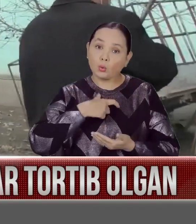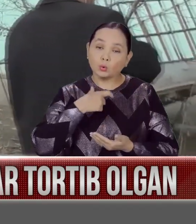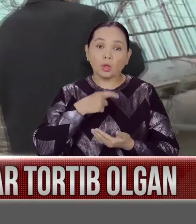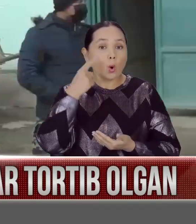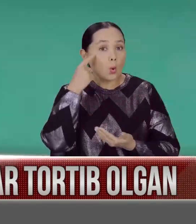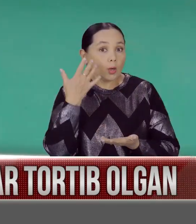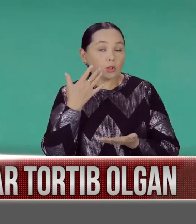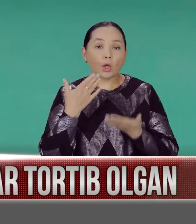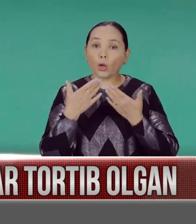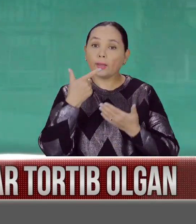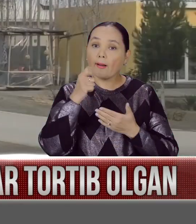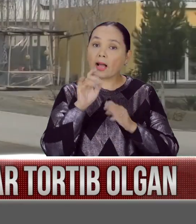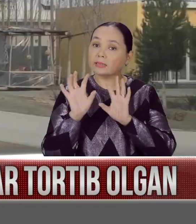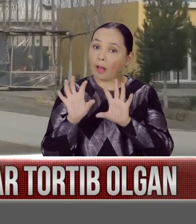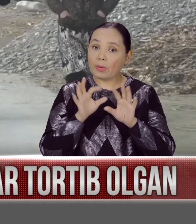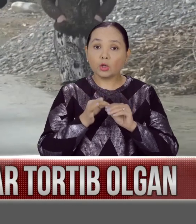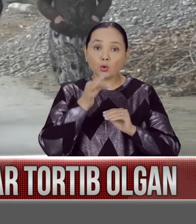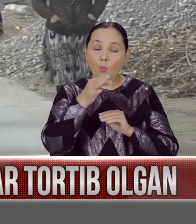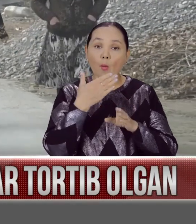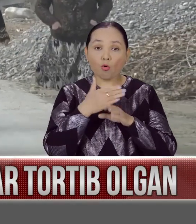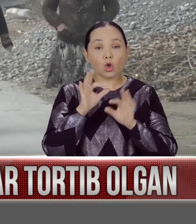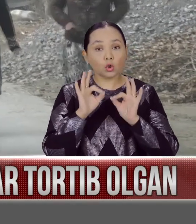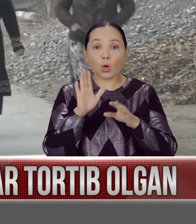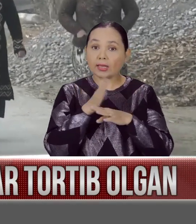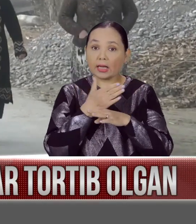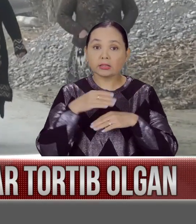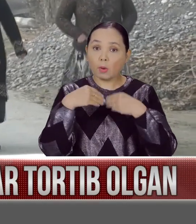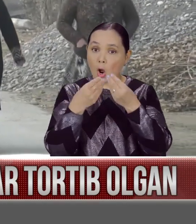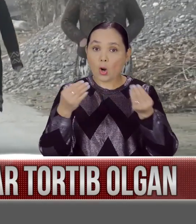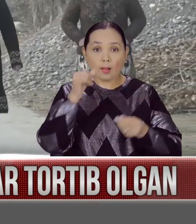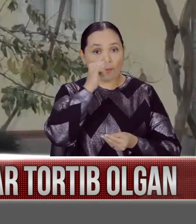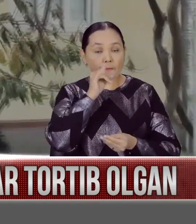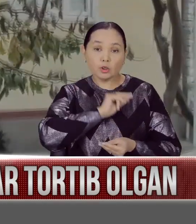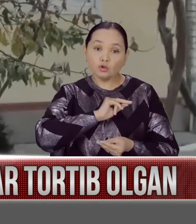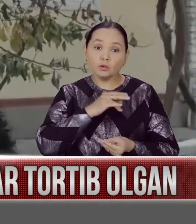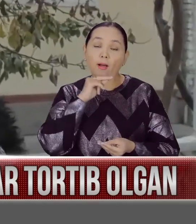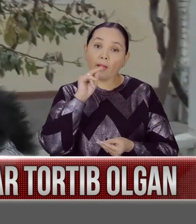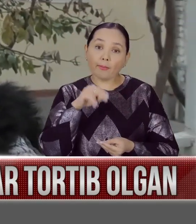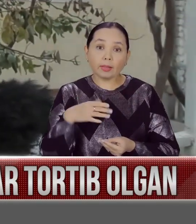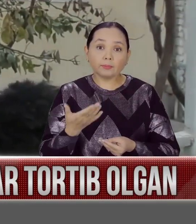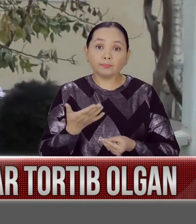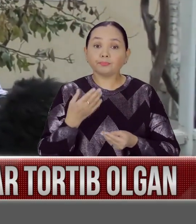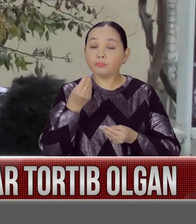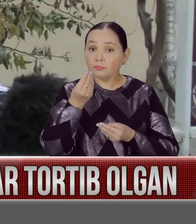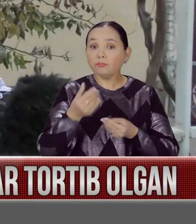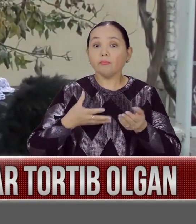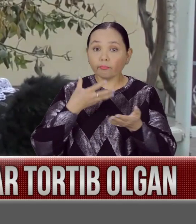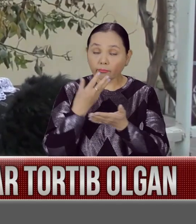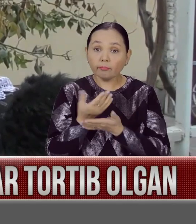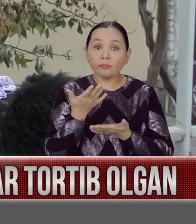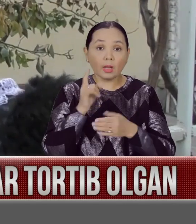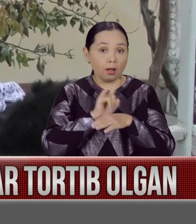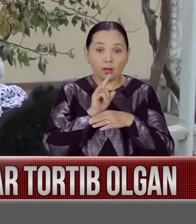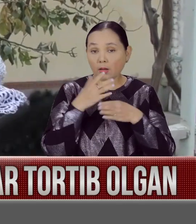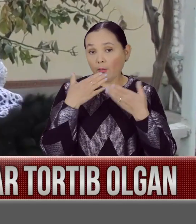o'ylashmi yoki yoxud gaz ta'minoti tuman bo'limining to'g'ri taqsimlay olmayotgan ishidami ayb? Pirillak qo'yamiz, yolg'on